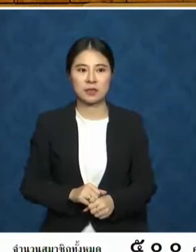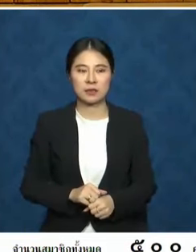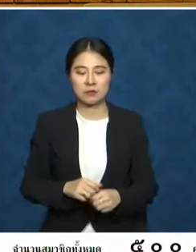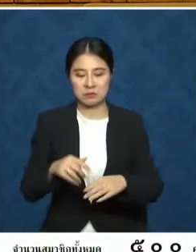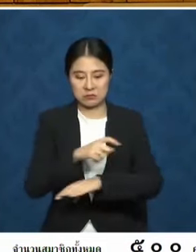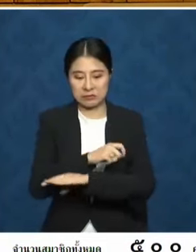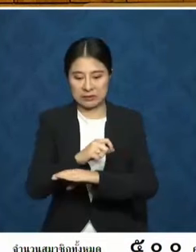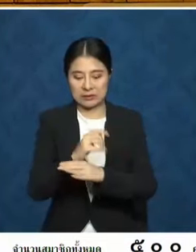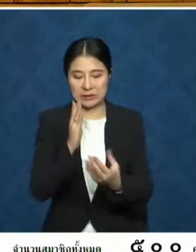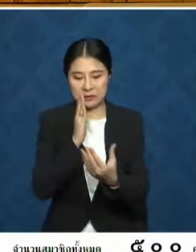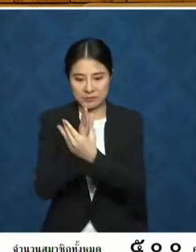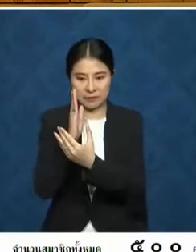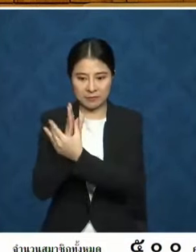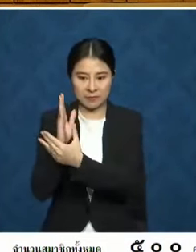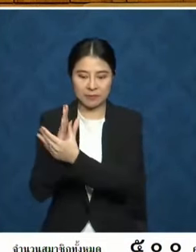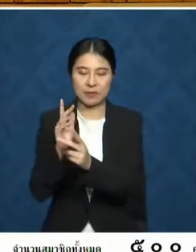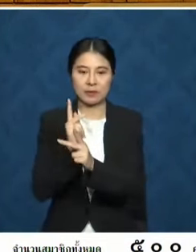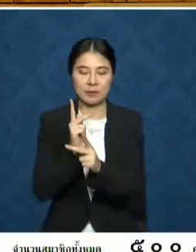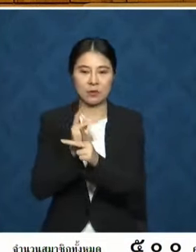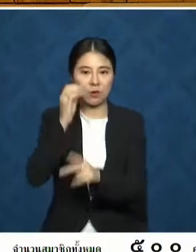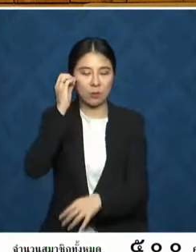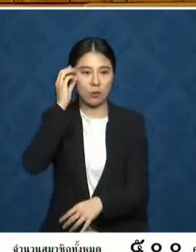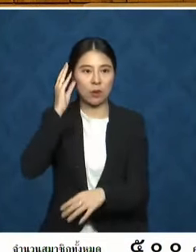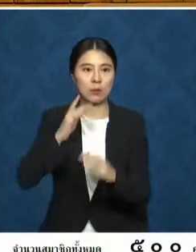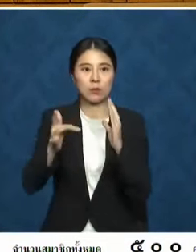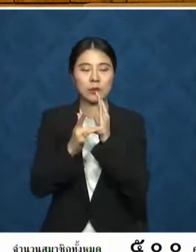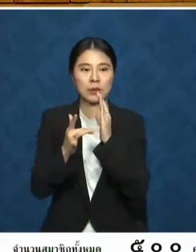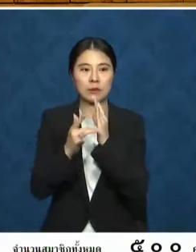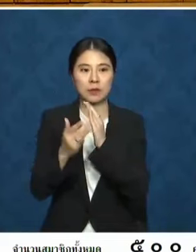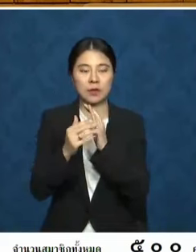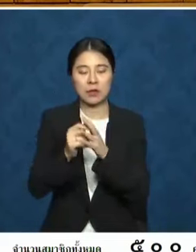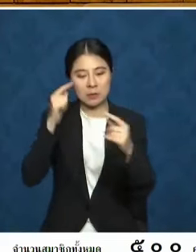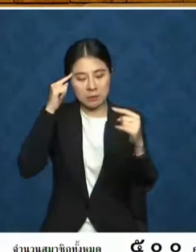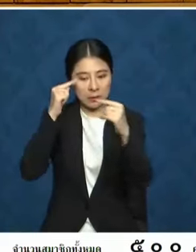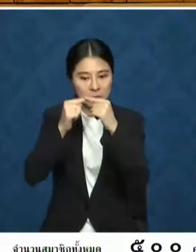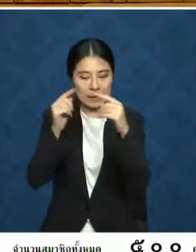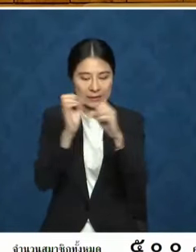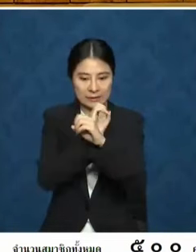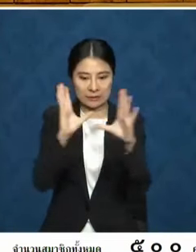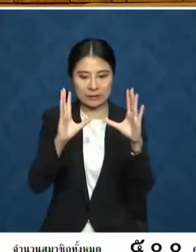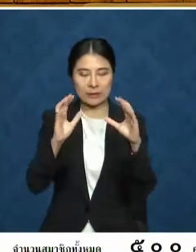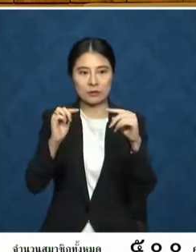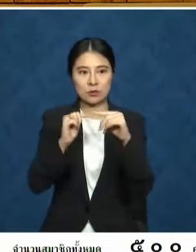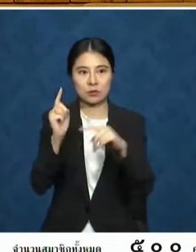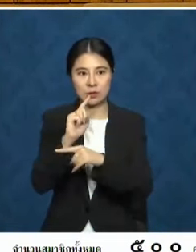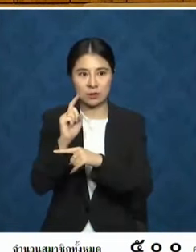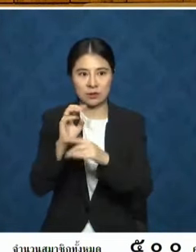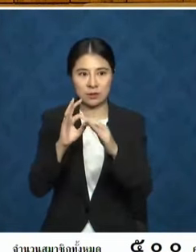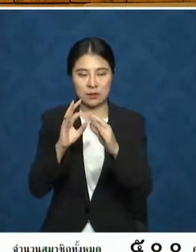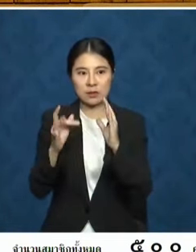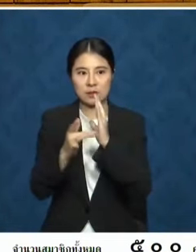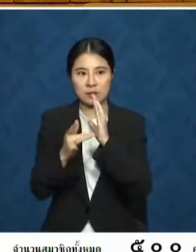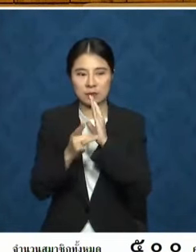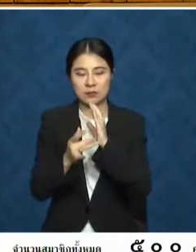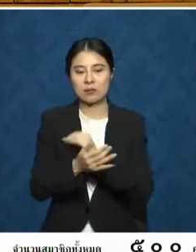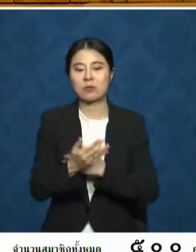นใหญ่จะมีเปาหมายชัดเจนอย่ที่ทานชุติมาว่าจะมีบางบัญชีนวักรรมที่